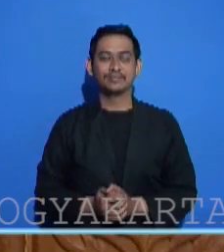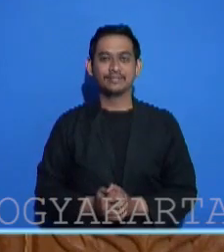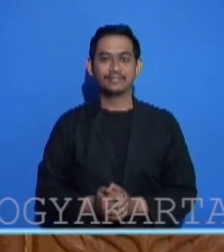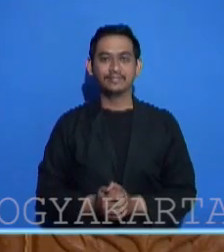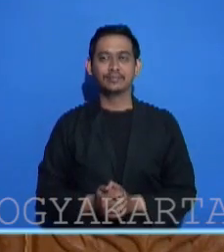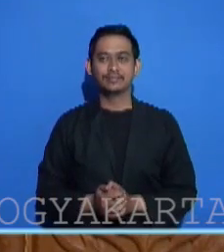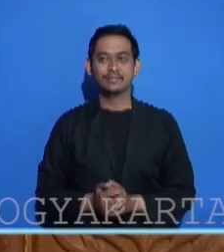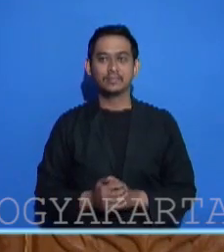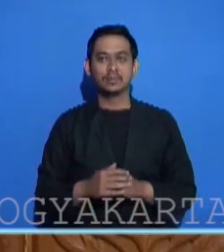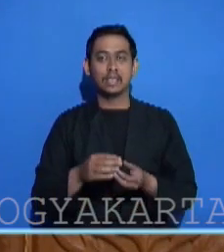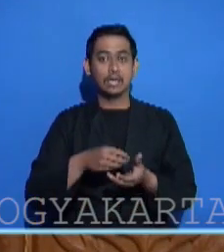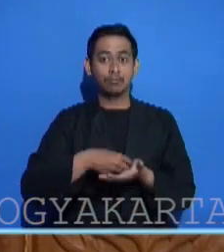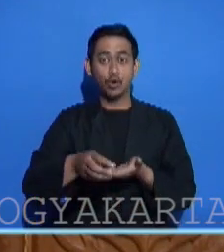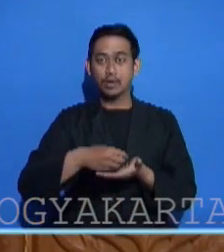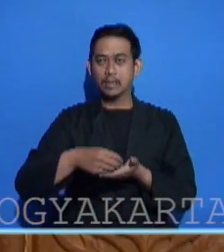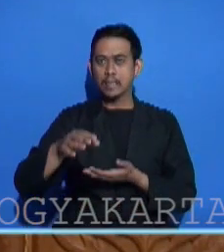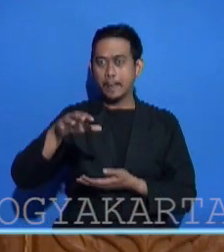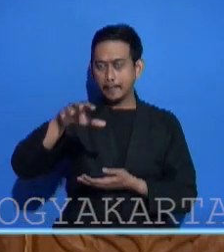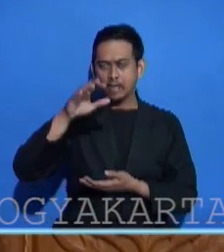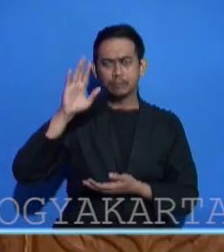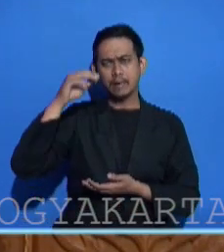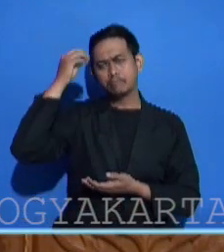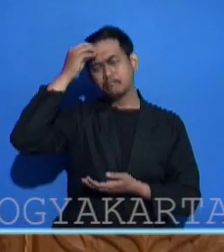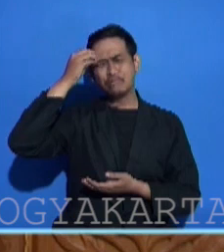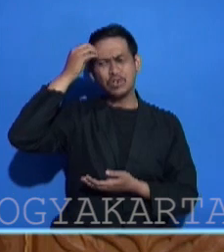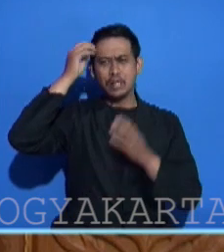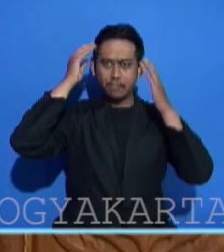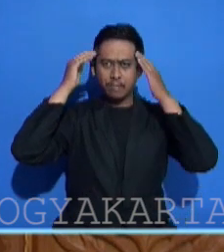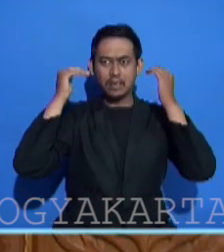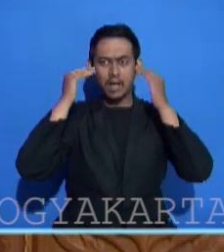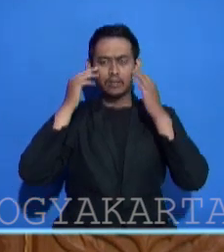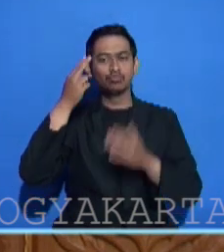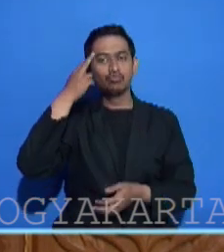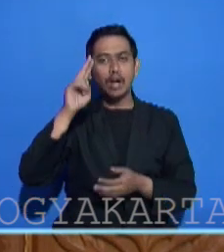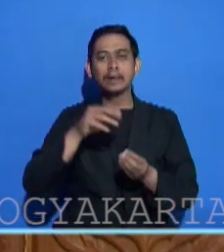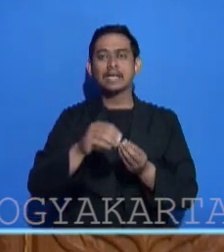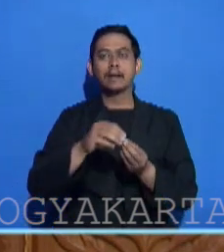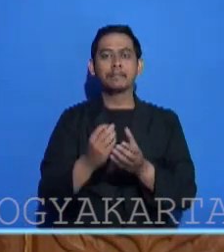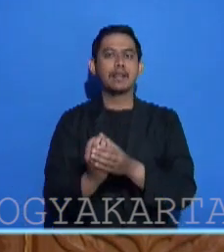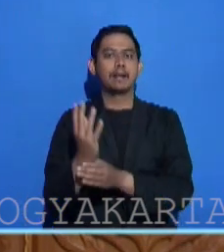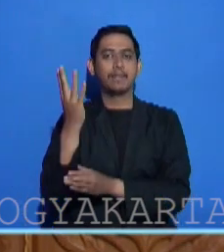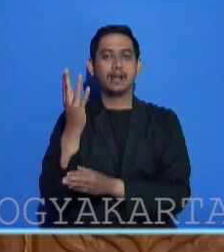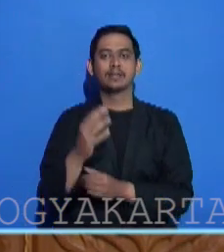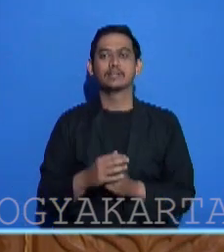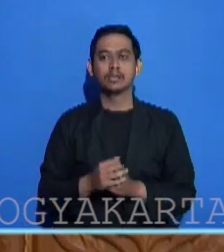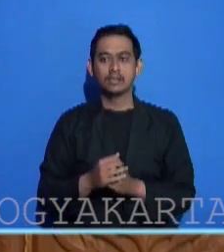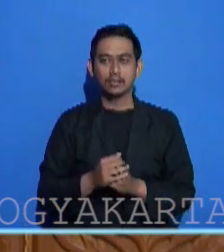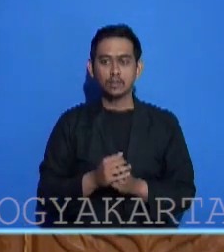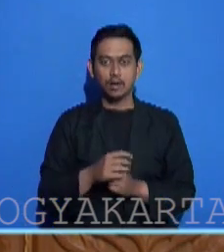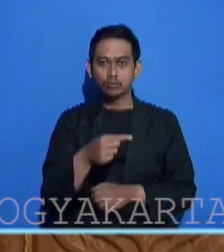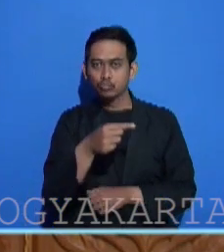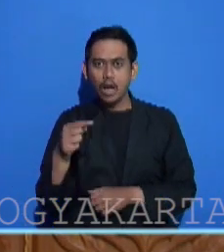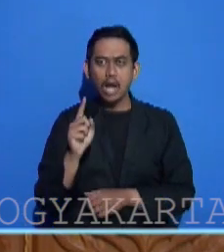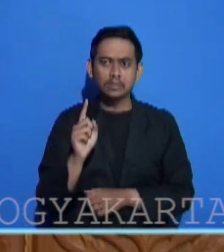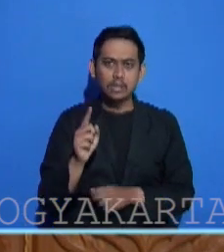Rabuk taksih dados pepalangipun kadang tani anggenipun nindakaken olah tetanen. Catu ingkang dipun kirangi lan pengawasanipun